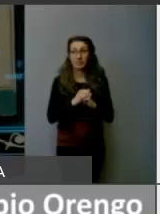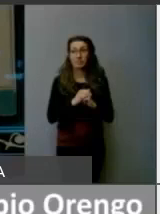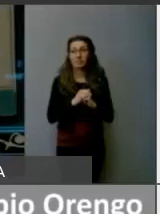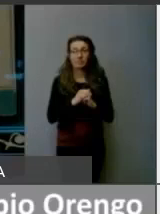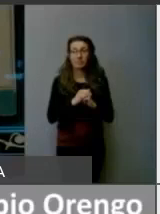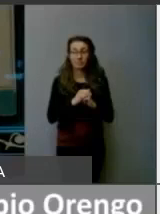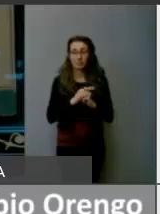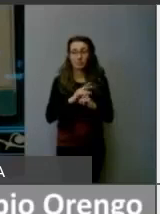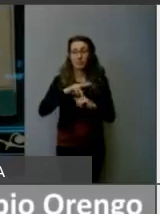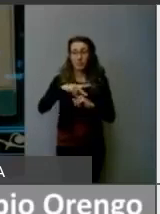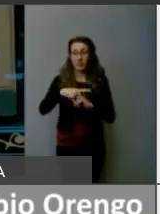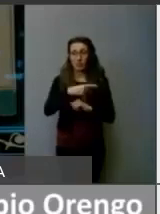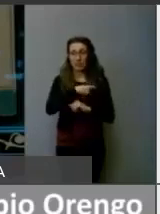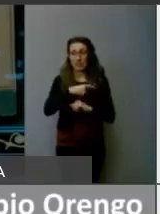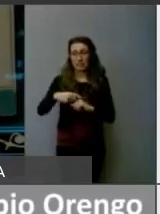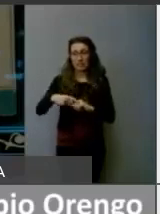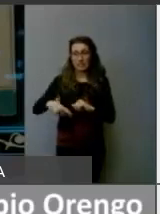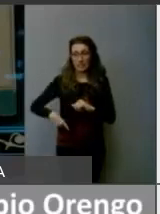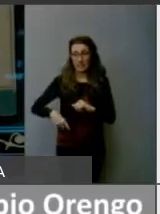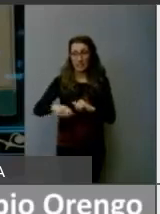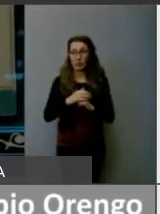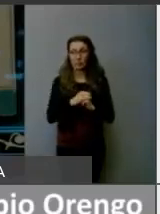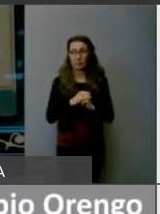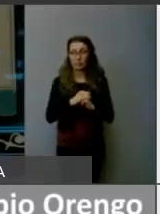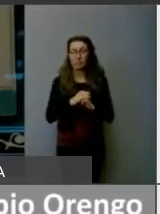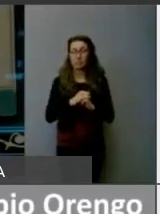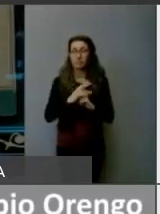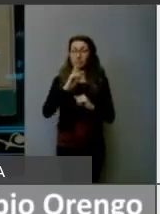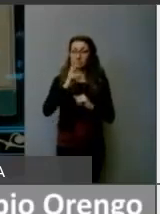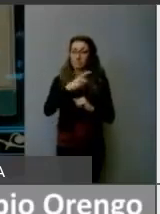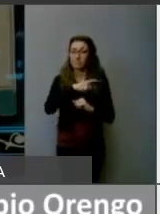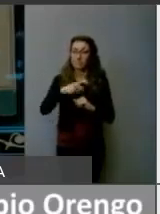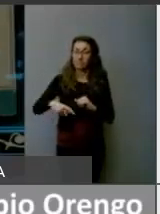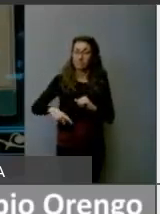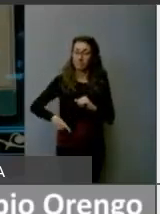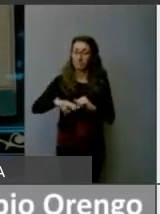il vice sindaco. Risponderà il vice sindaco Nicolò.